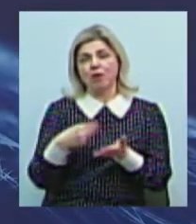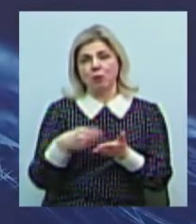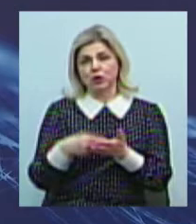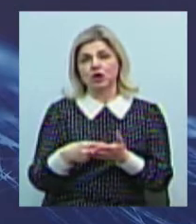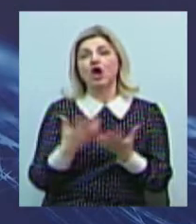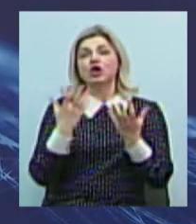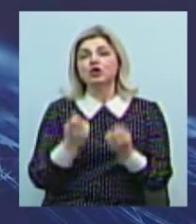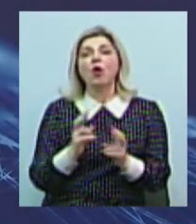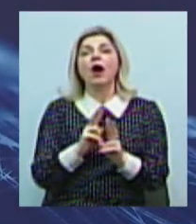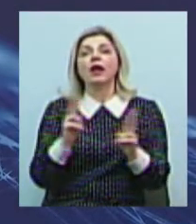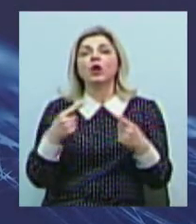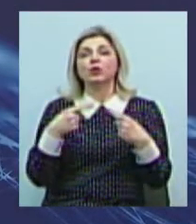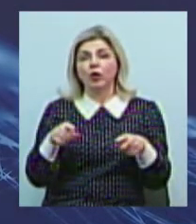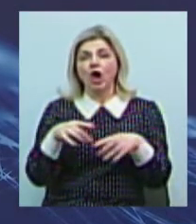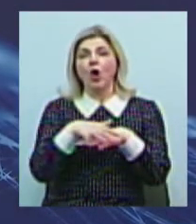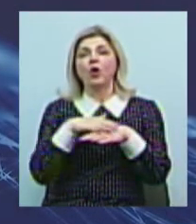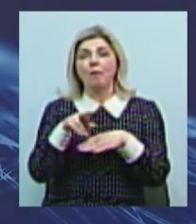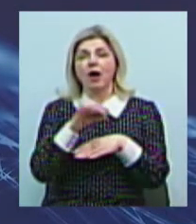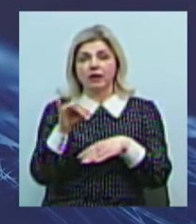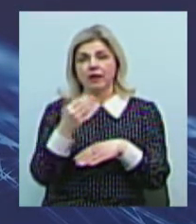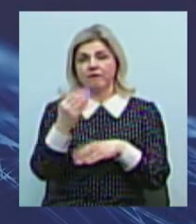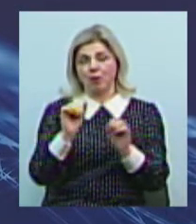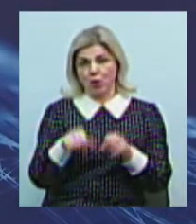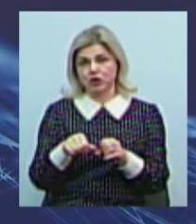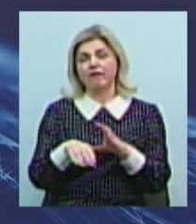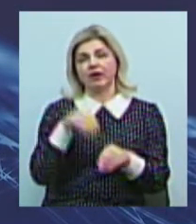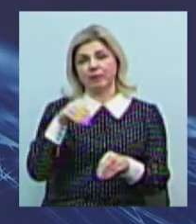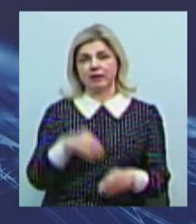громади Миколаївської області ви можете відзначити?